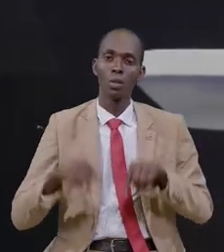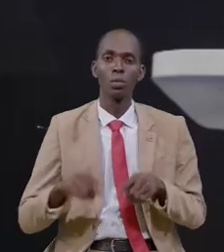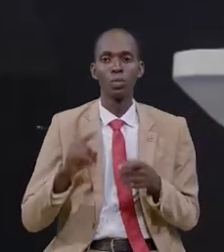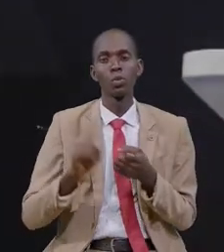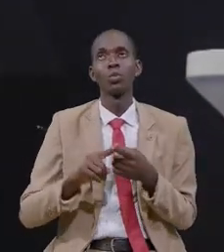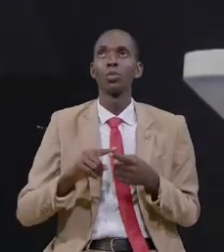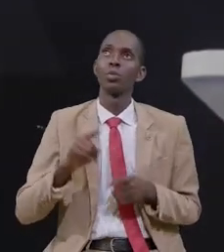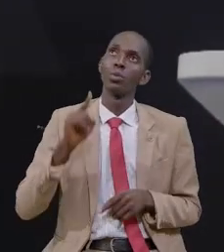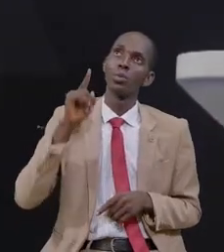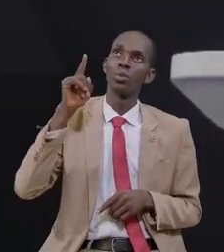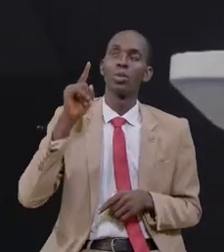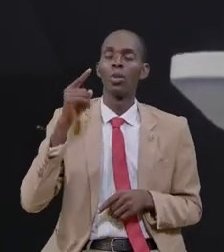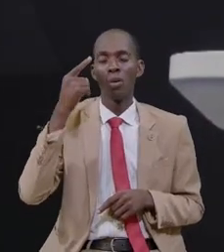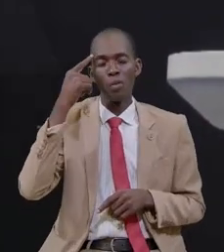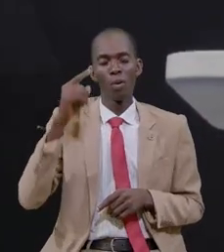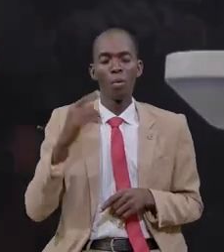toi.